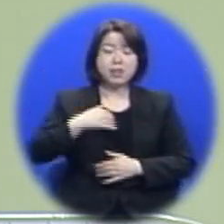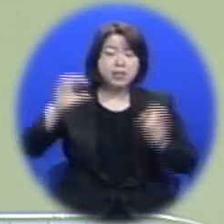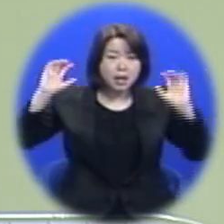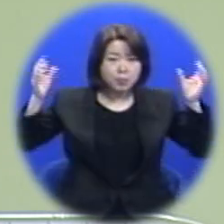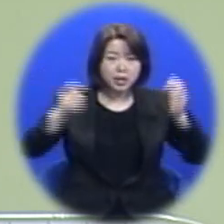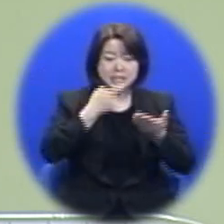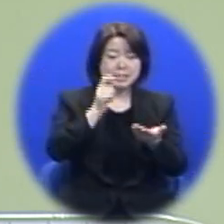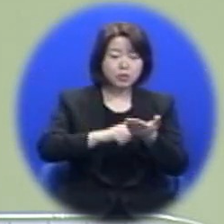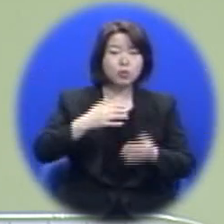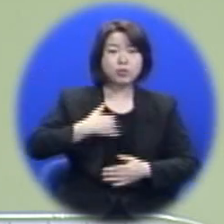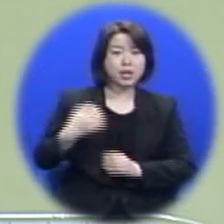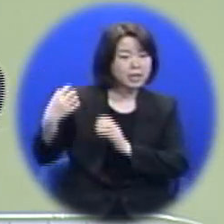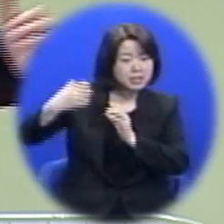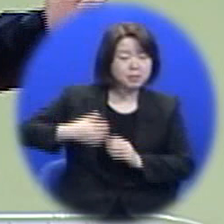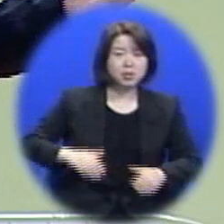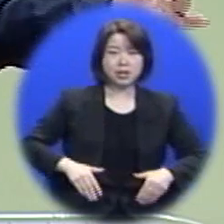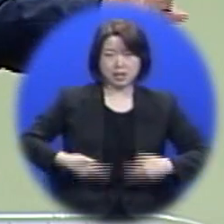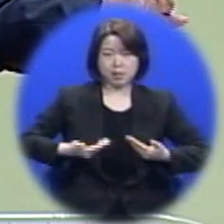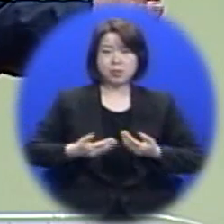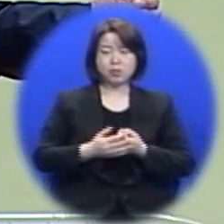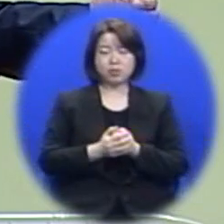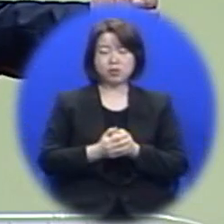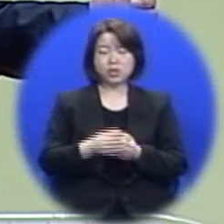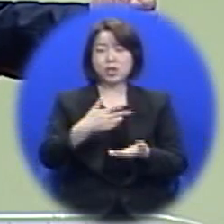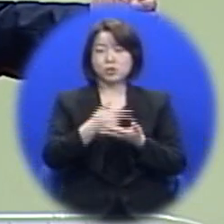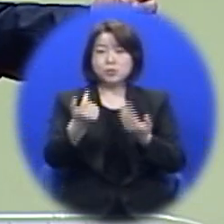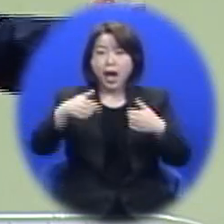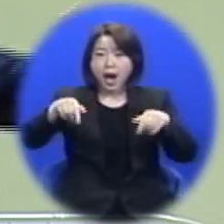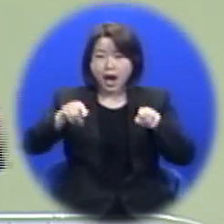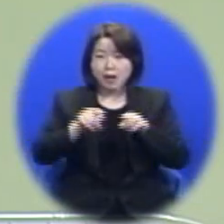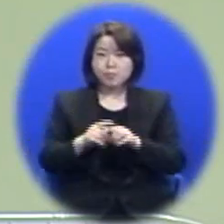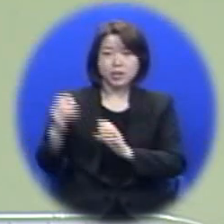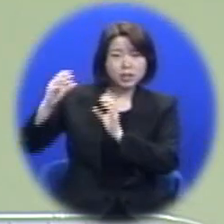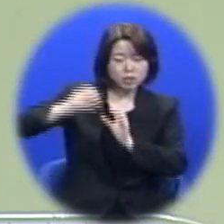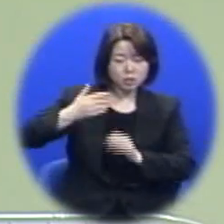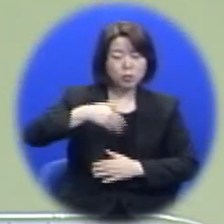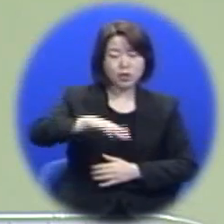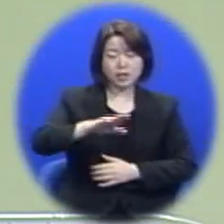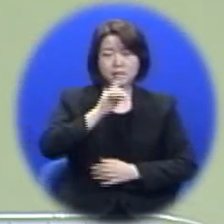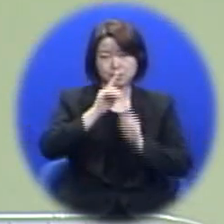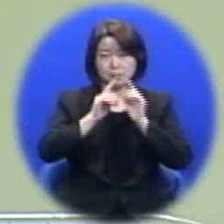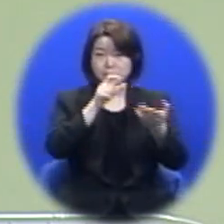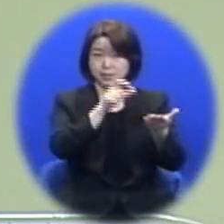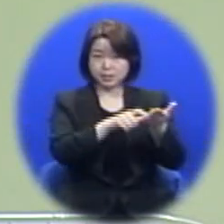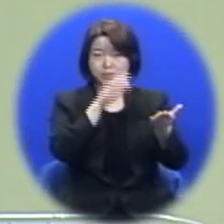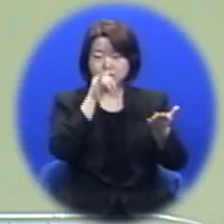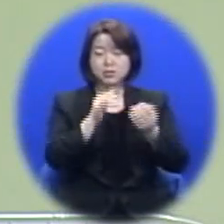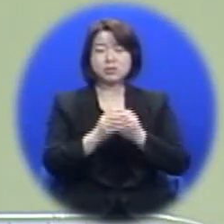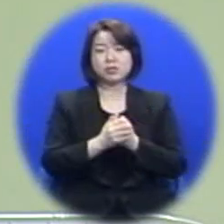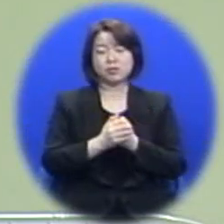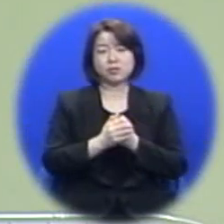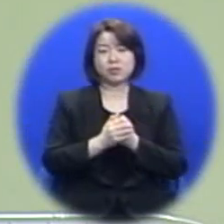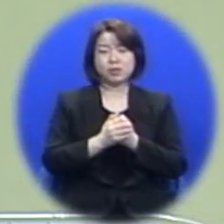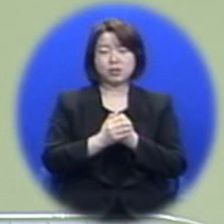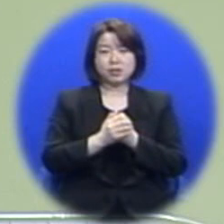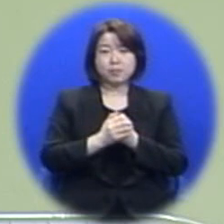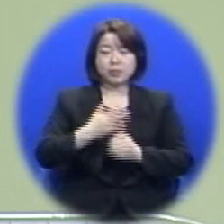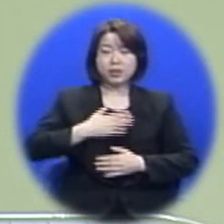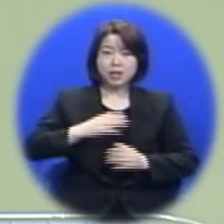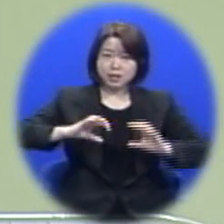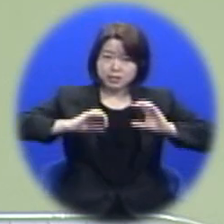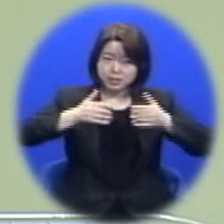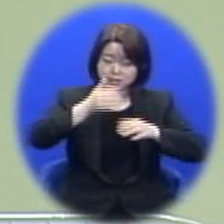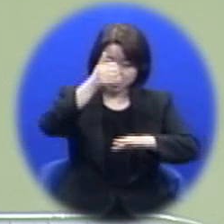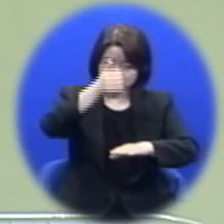가벼움이 라 주님은 함께 지고 가잖아요 마태복음 28장 20절 내가 세상 끝날까지 너희와